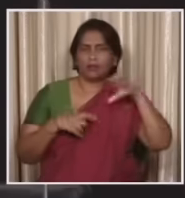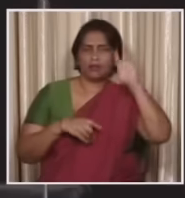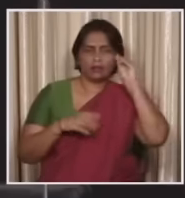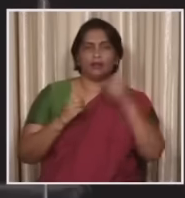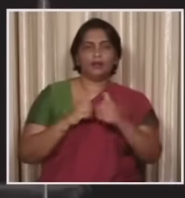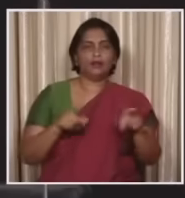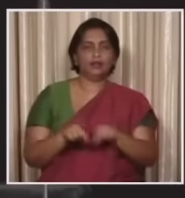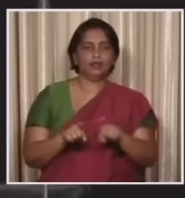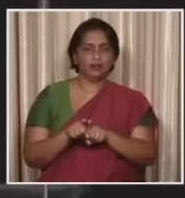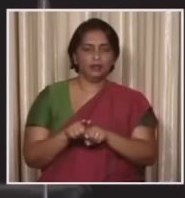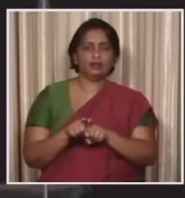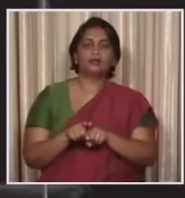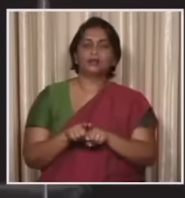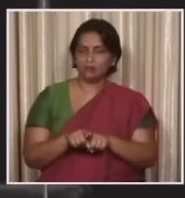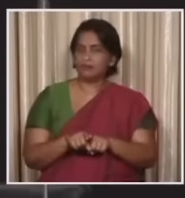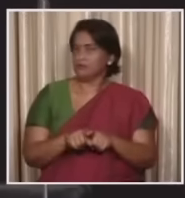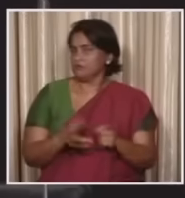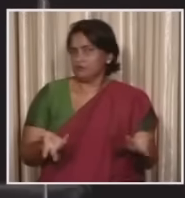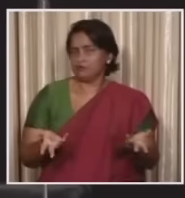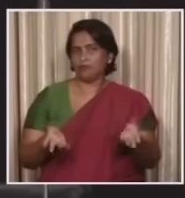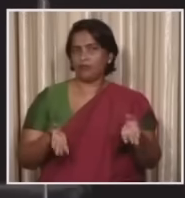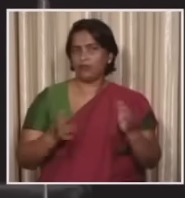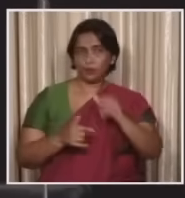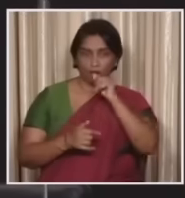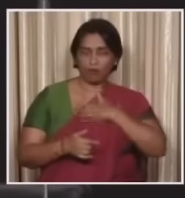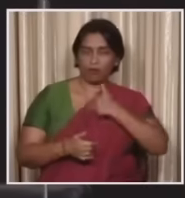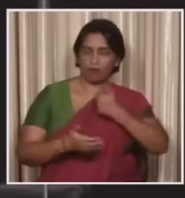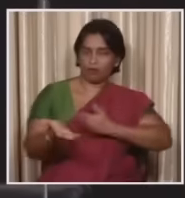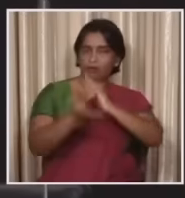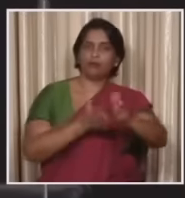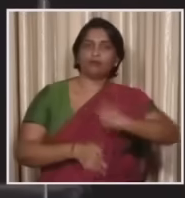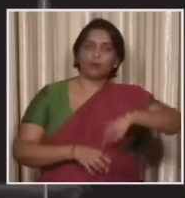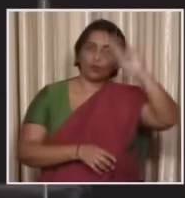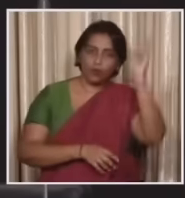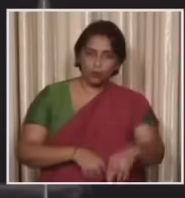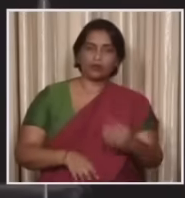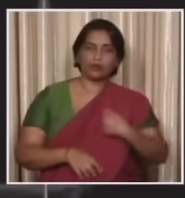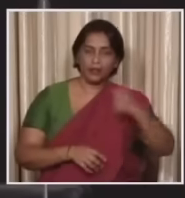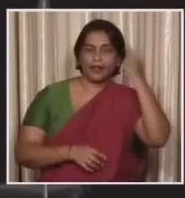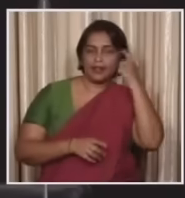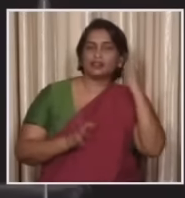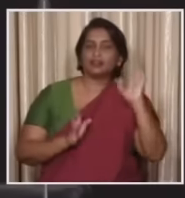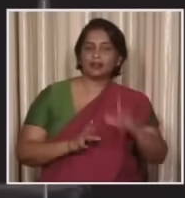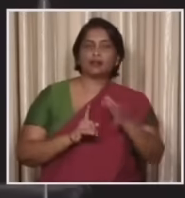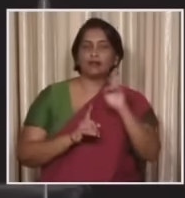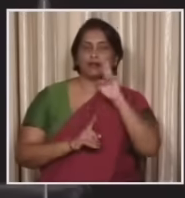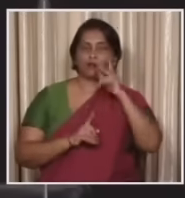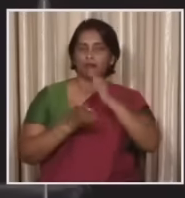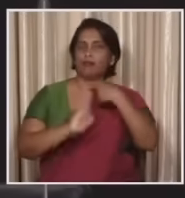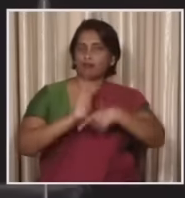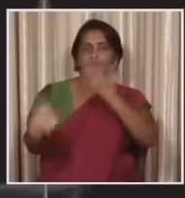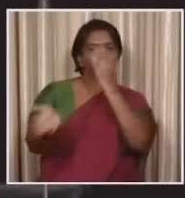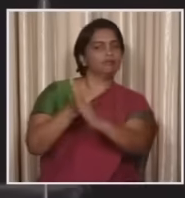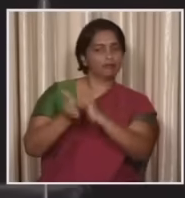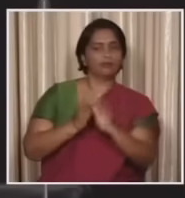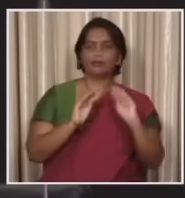කියලා. අපි මේක සද්භාවයෙන් කරලා එතුමාව ජයග්‍රහණය කරන අපි හිතනවා එතුමා යම් කිසි දෙයක් මේ රටට කරායි